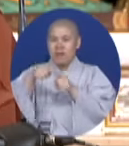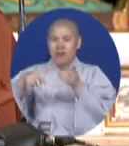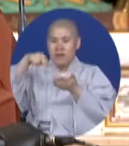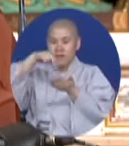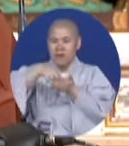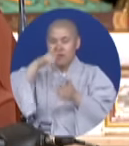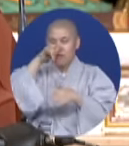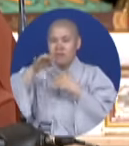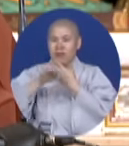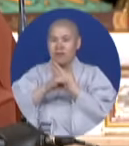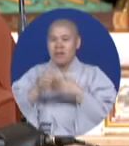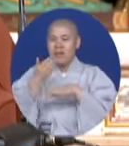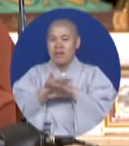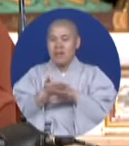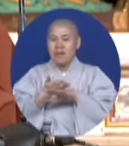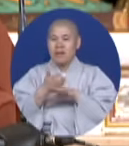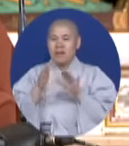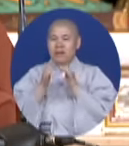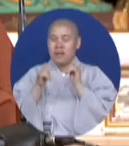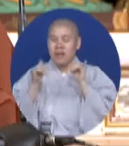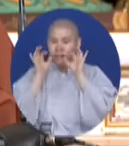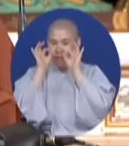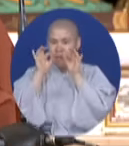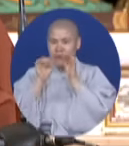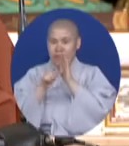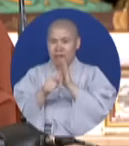다른 사람이 볼 때 그거 우습잖아요.